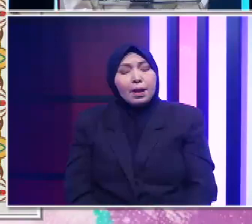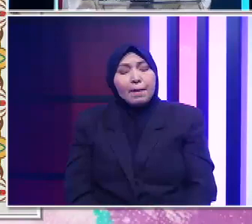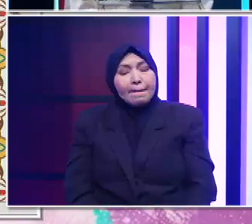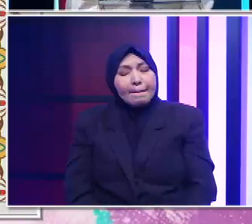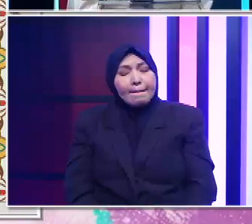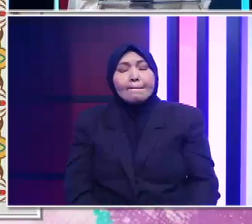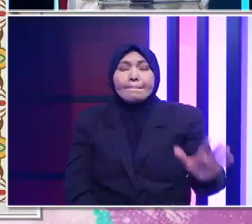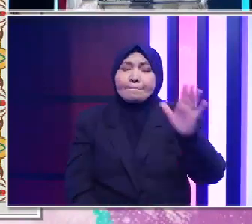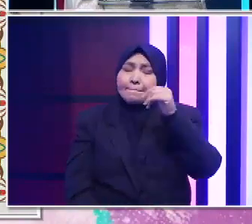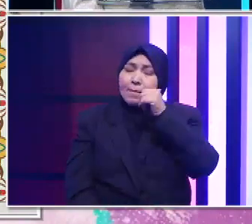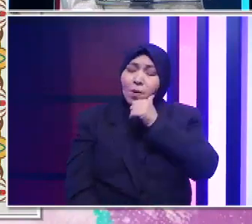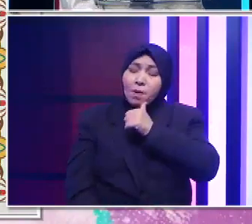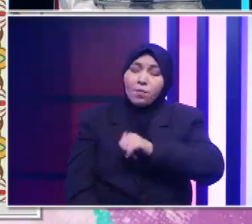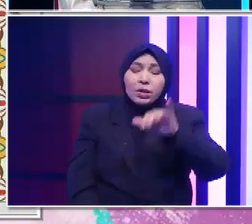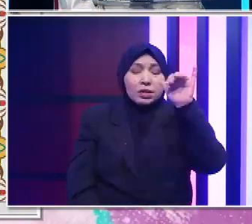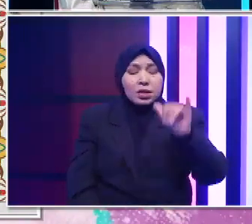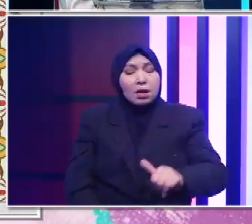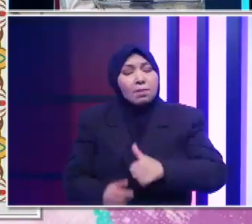Hai muslimah HTI